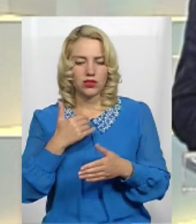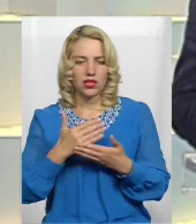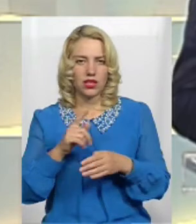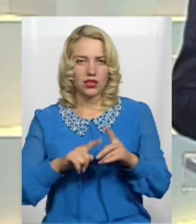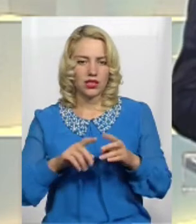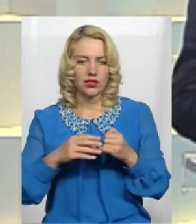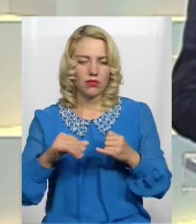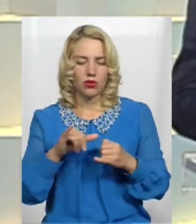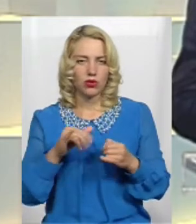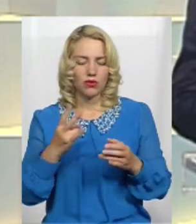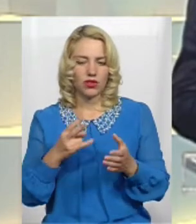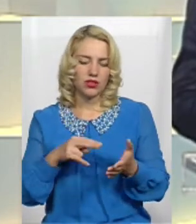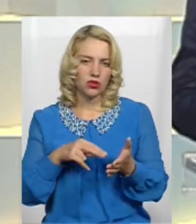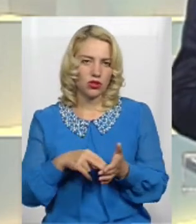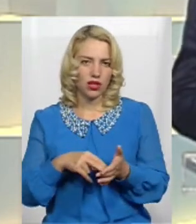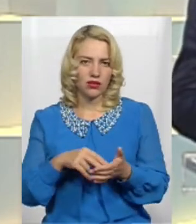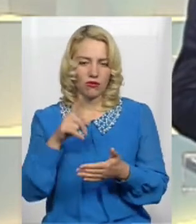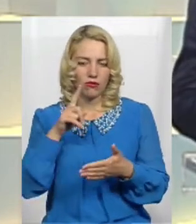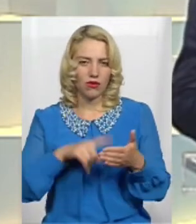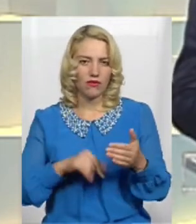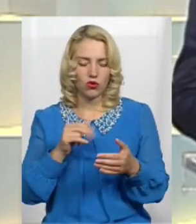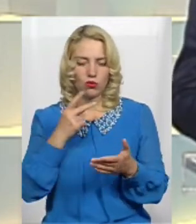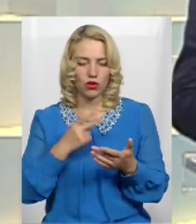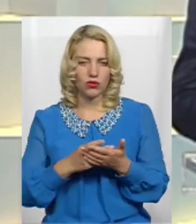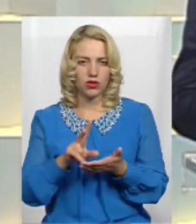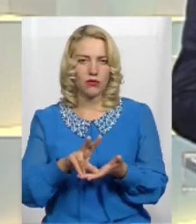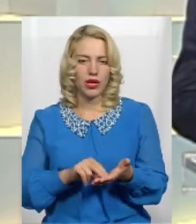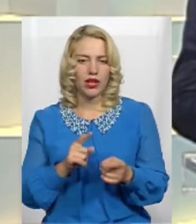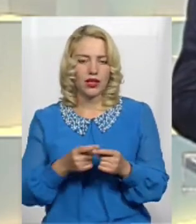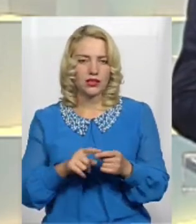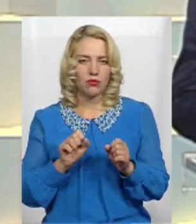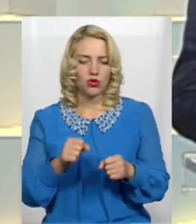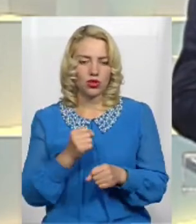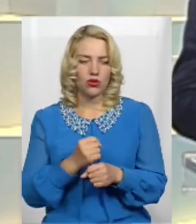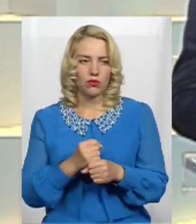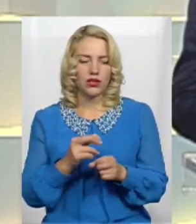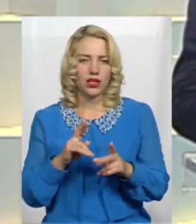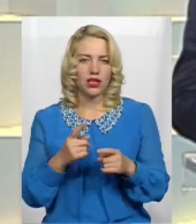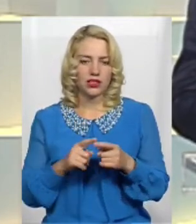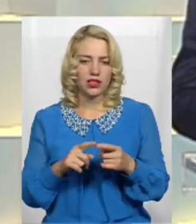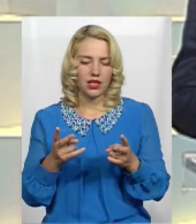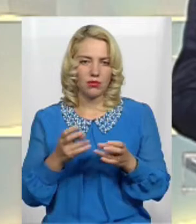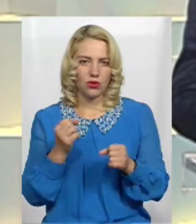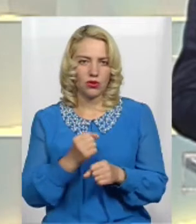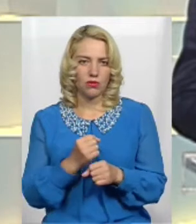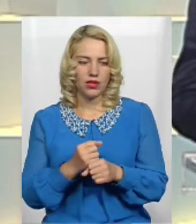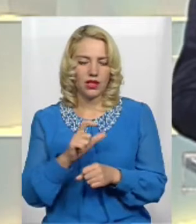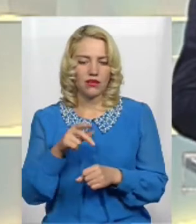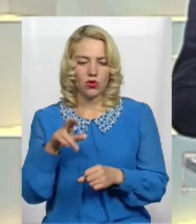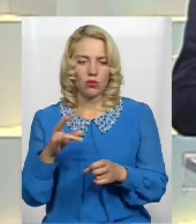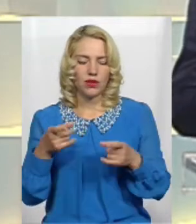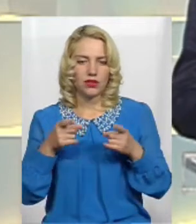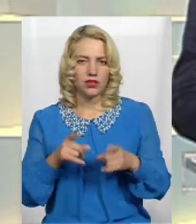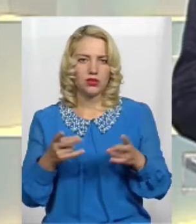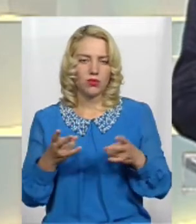на якій ми маємо впевнено стояти і показувати приклад, як це можна робити і як це треба робити. Європа дійсно